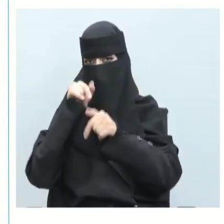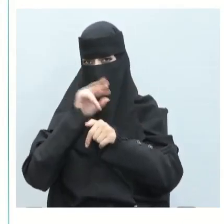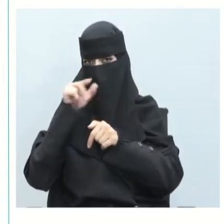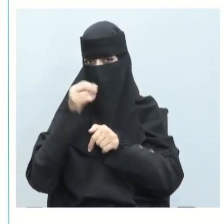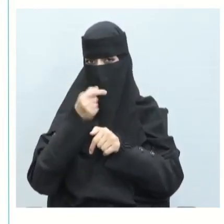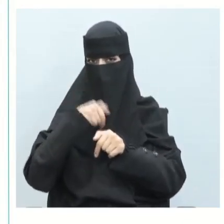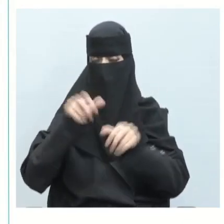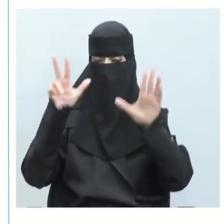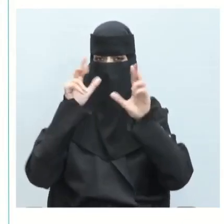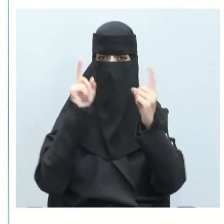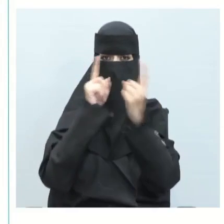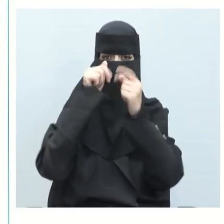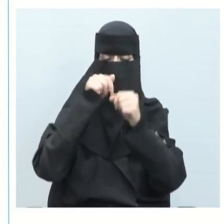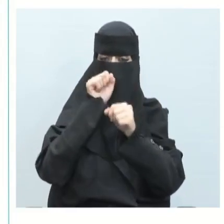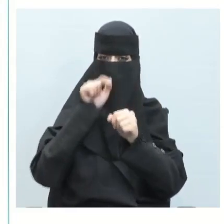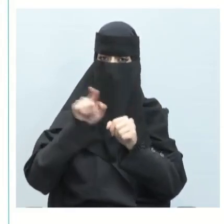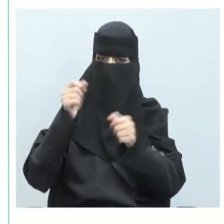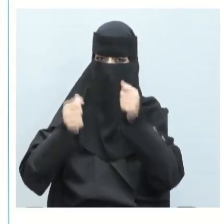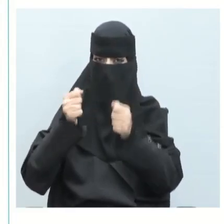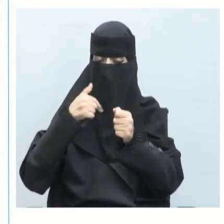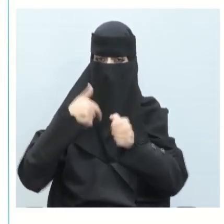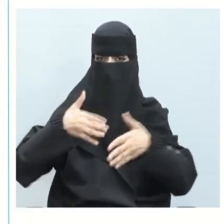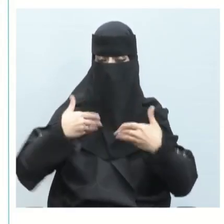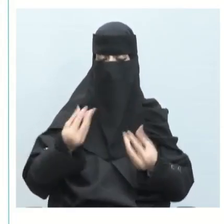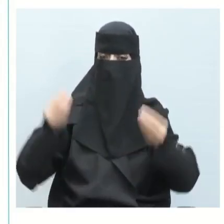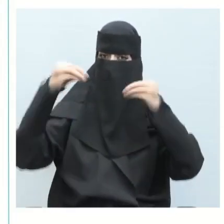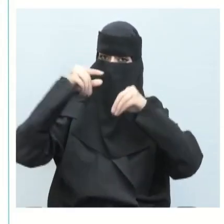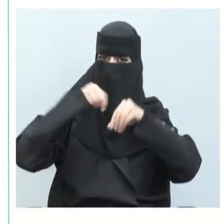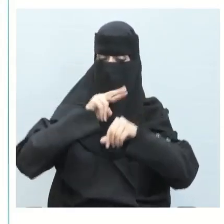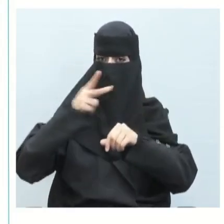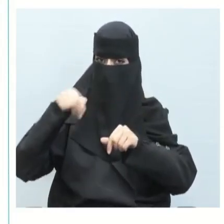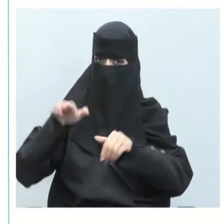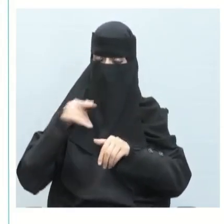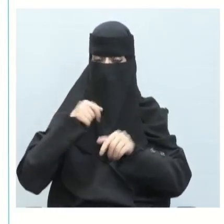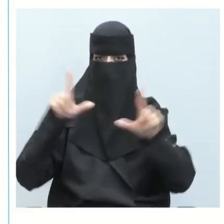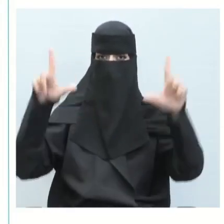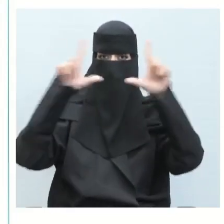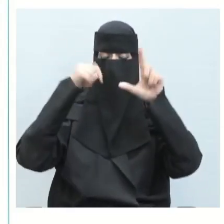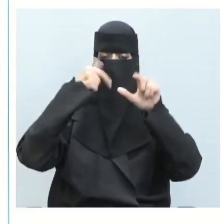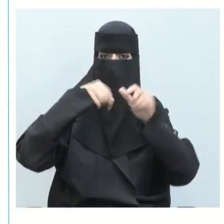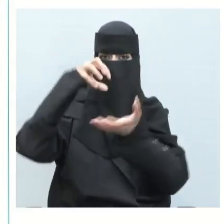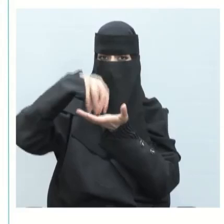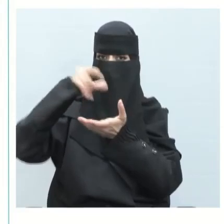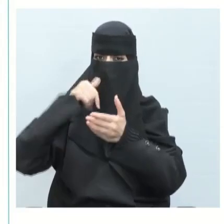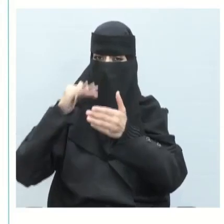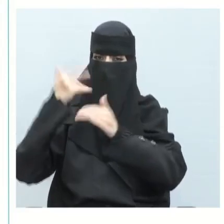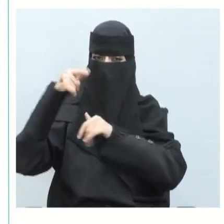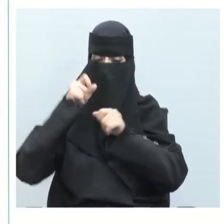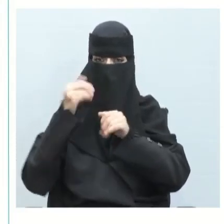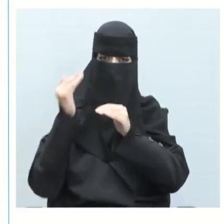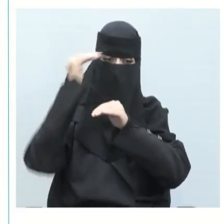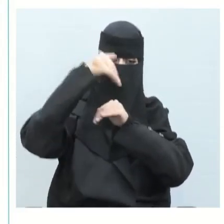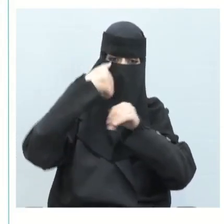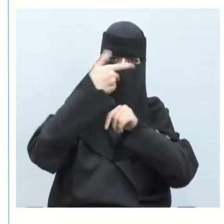ذكرنا مواقف خاصه في اي بي خدمات او العاب متعدده او واجهه او منصه او اطلاله